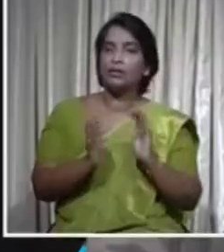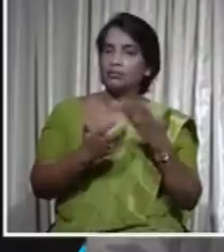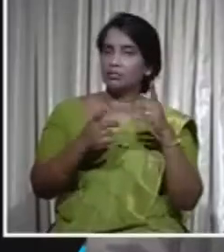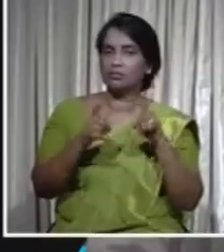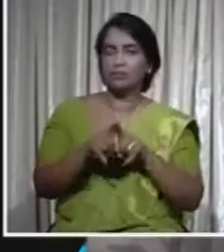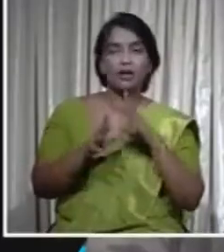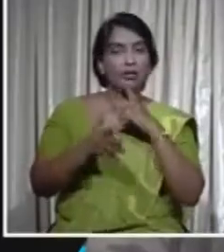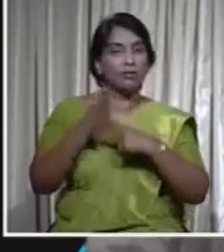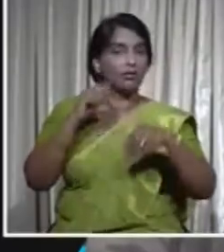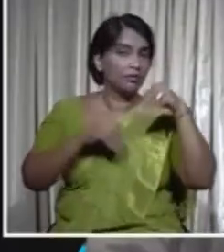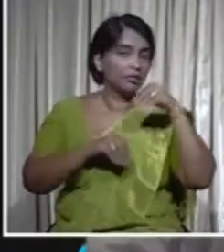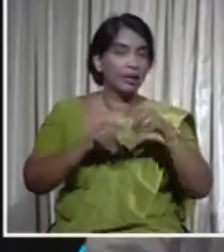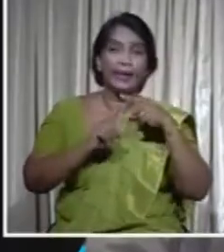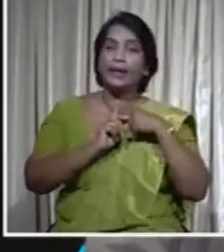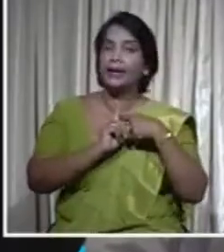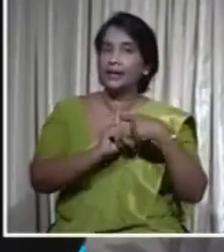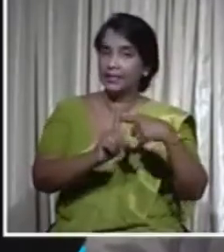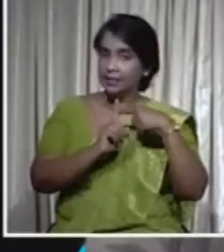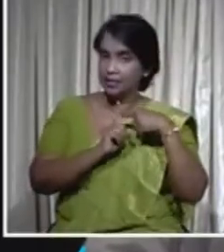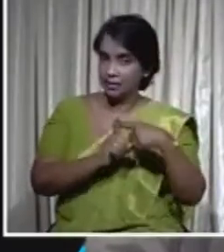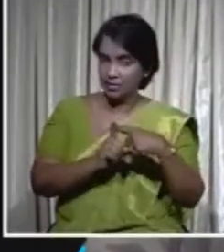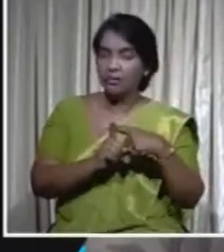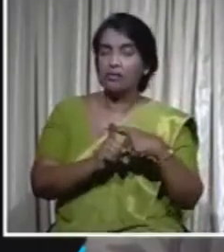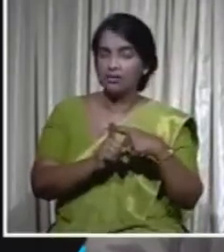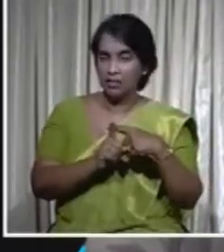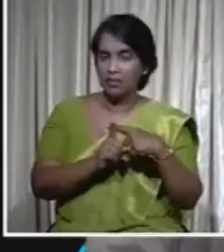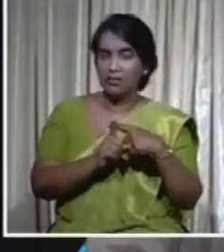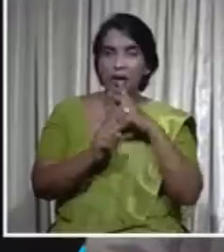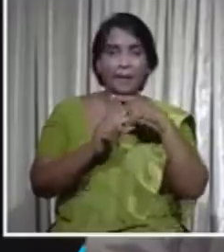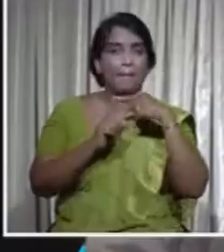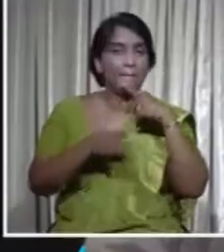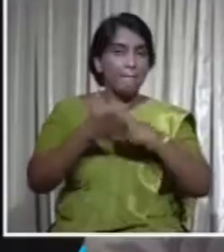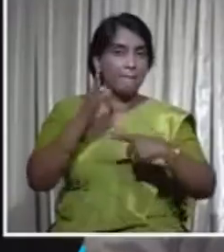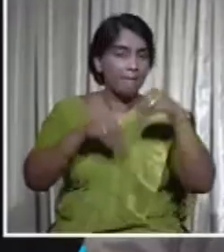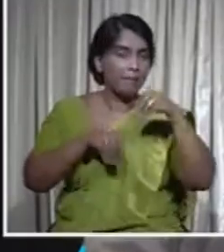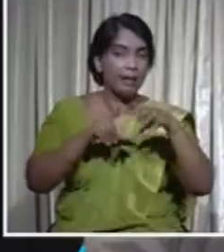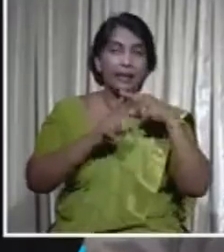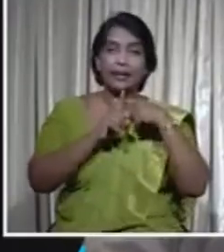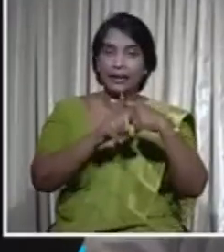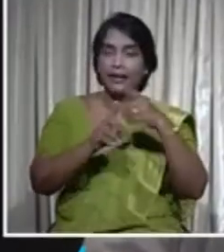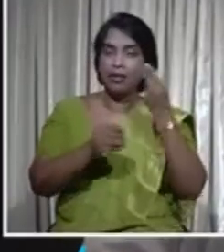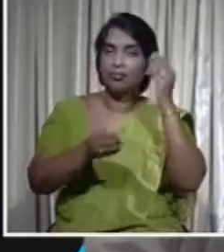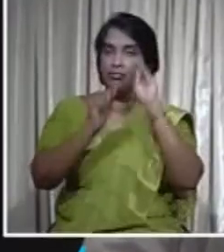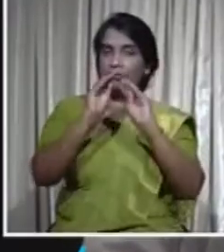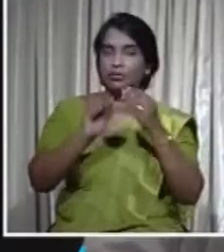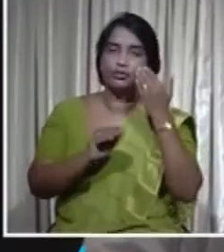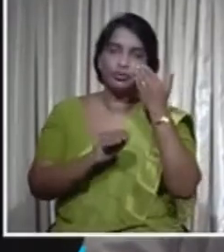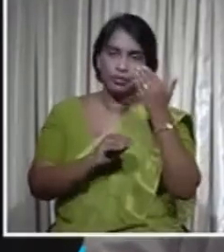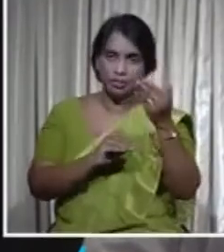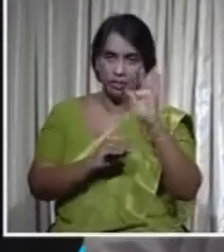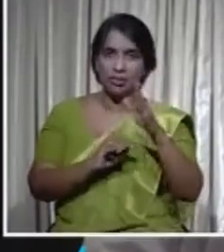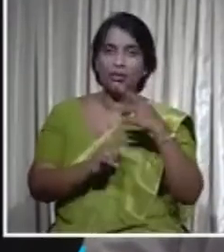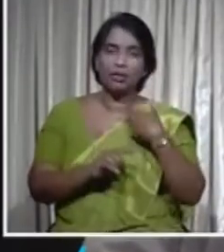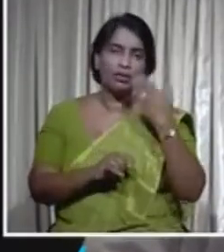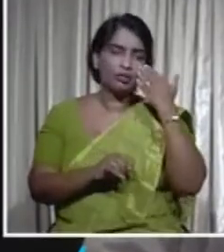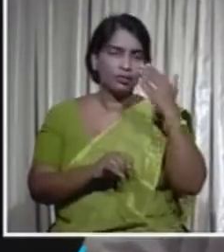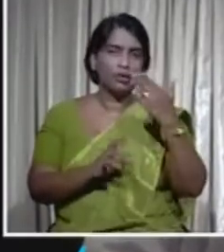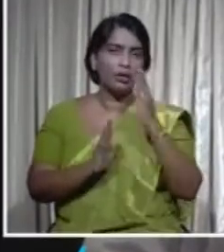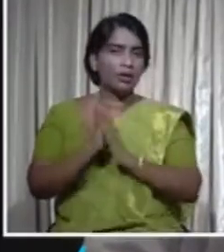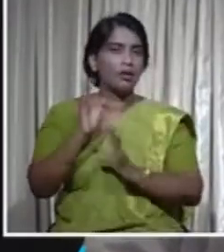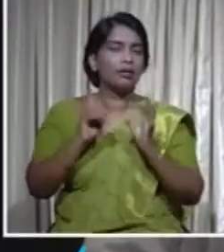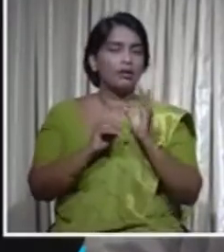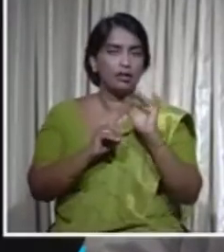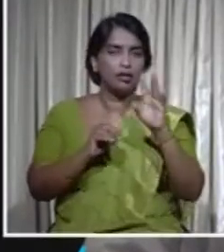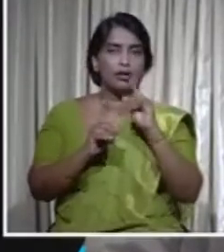சமனான அதிகாரத்தை எதிர்பார்க்க முடியும் என்று ரோகிணி குமாரி விஜயரத்ன கேள்வி எழுப்பினார். உலகில் இன்று போர் சின்னங்களை அகற்றி வரும்